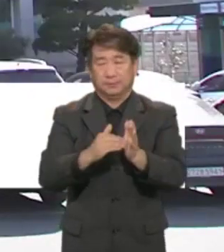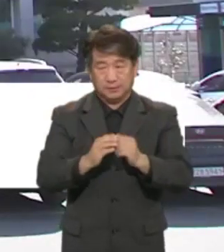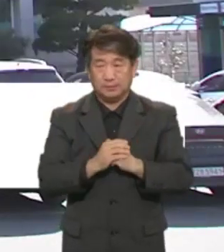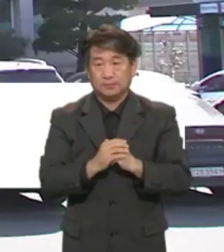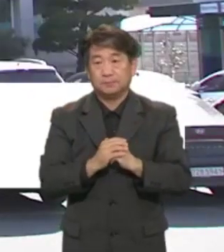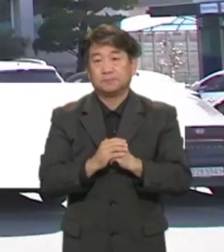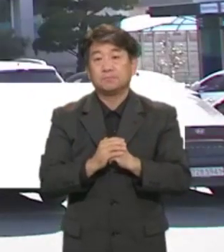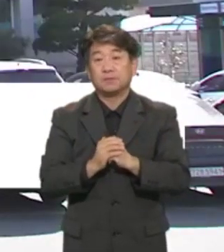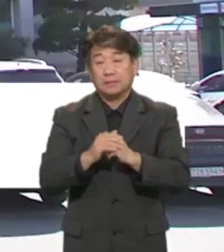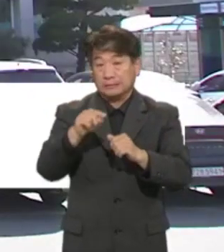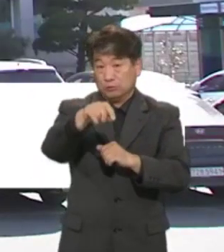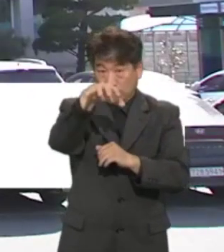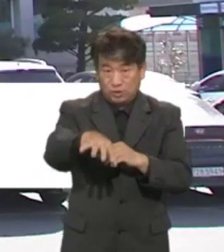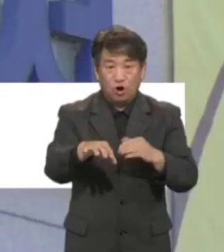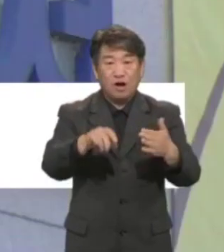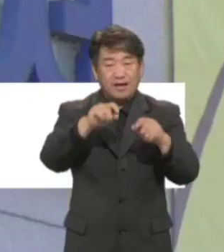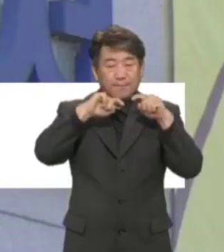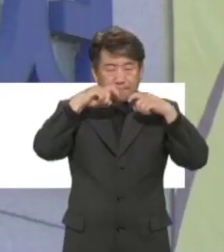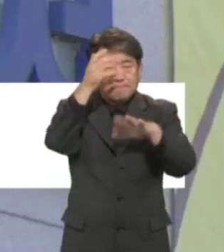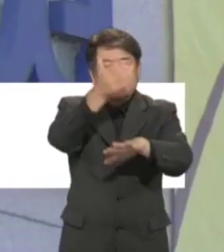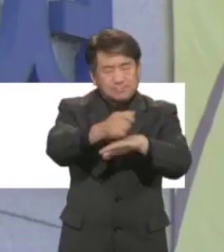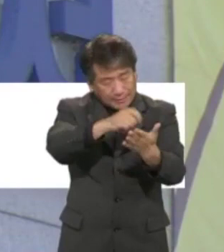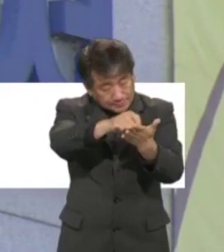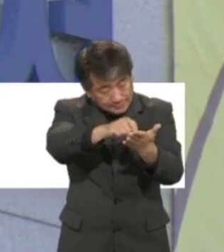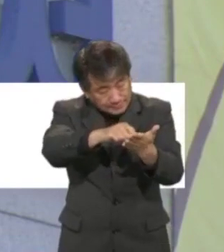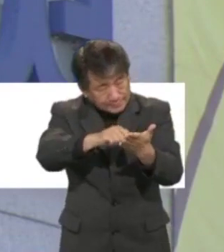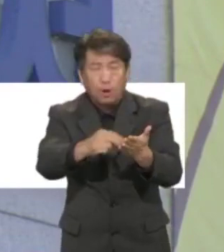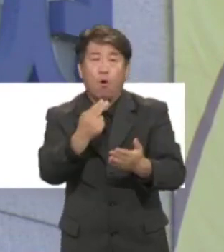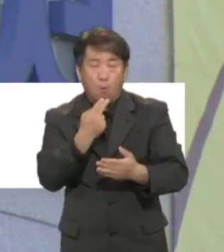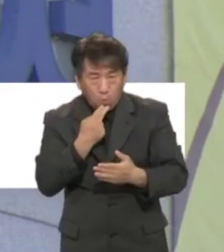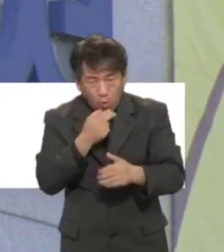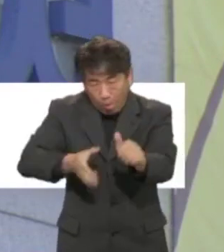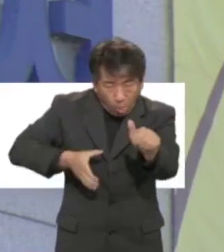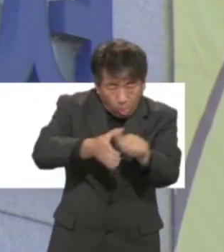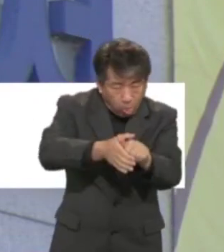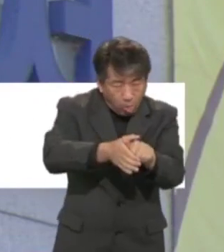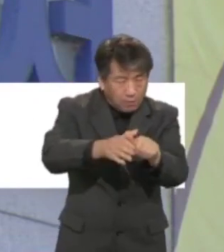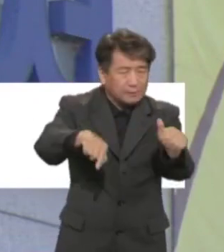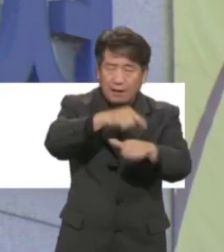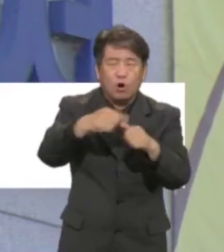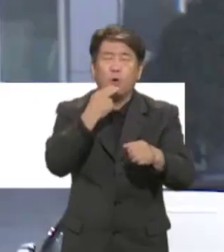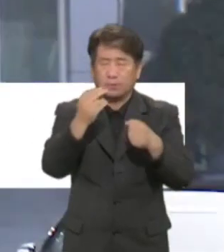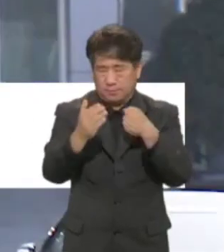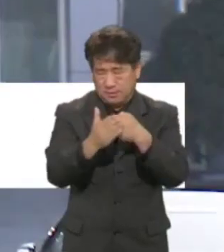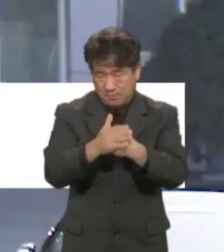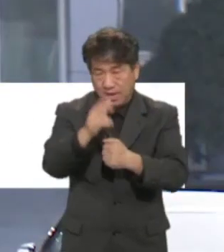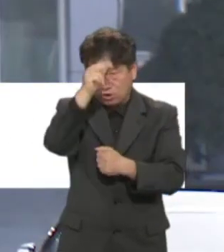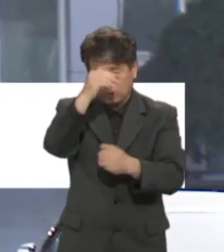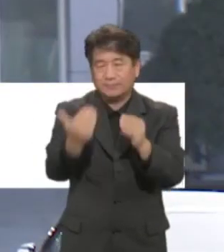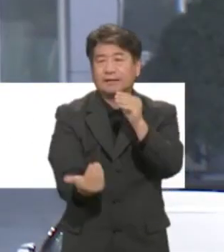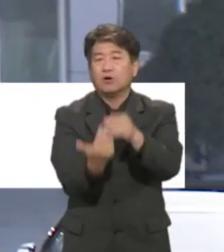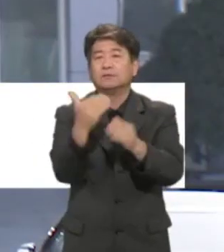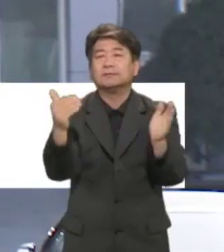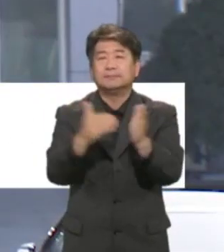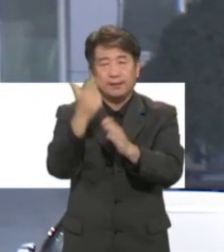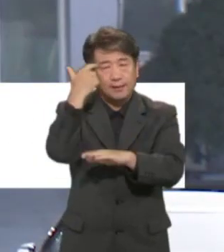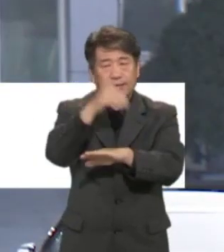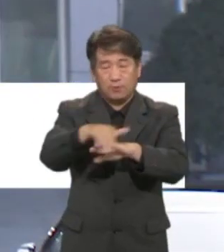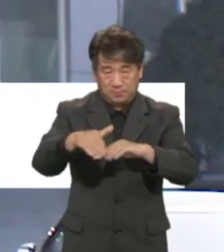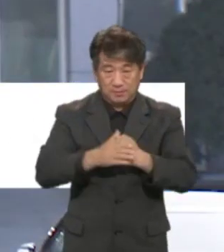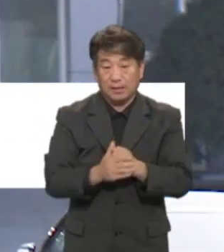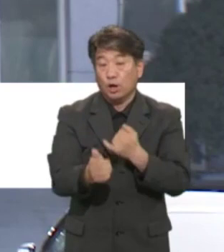숨졌습니다 현장에서 유선은 발견되지 않았고 타살 혐의점이 없어 경찰은 곧 사건을 종결할 것으로 알려졌습니다